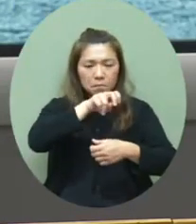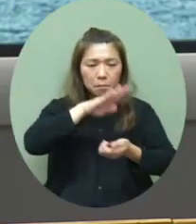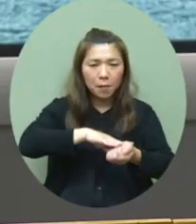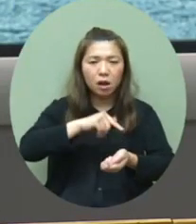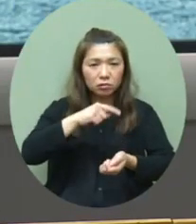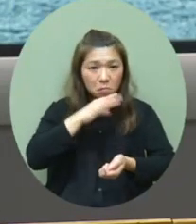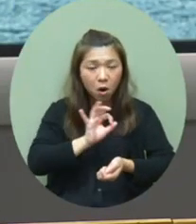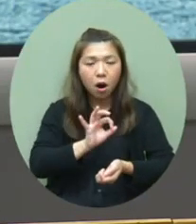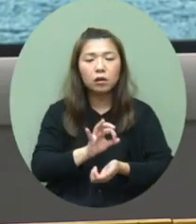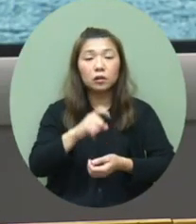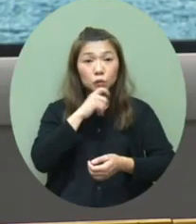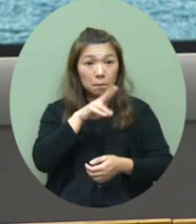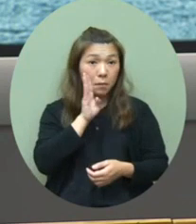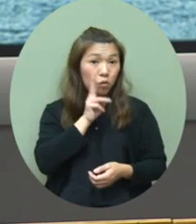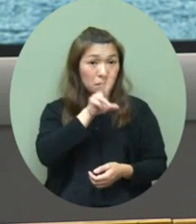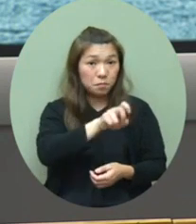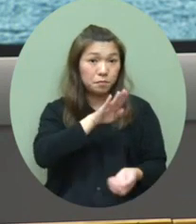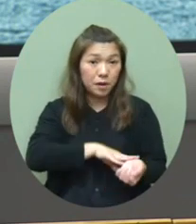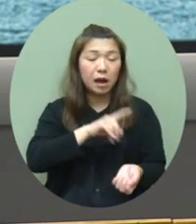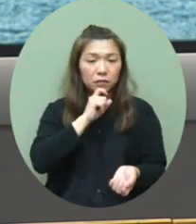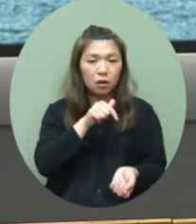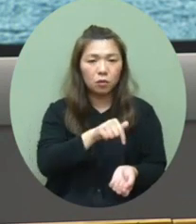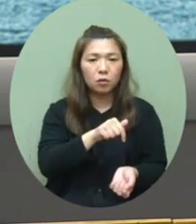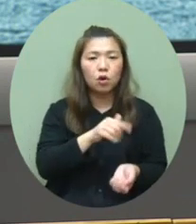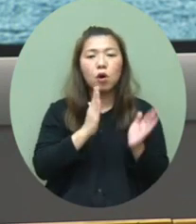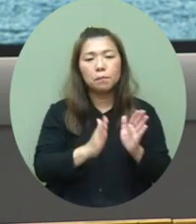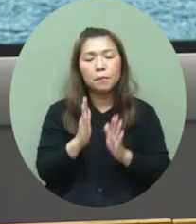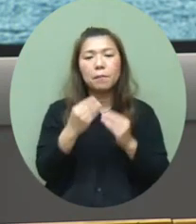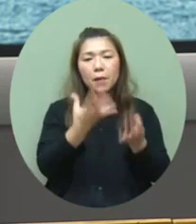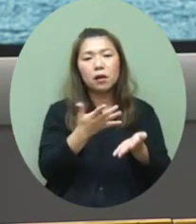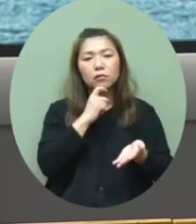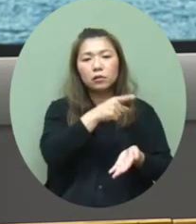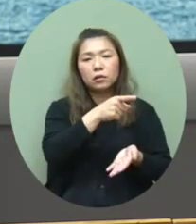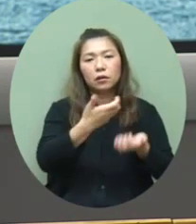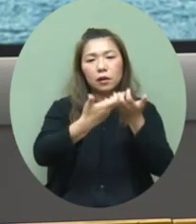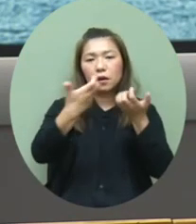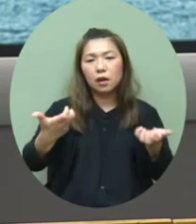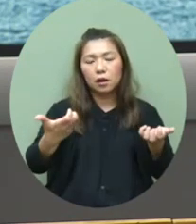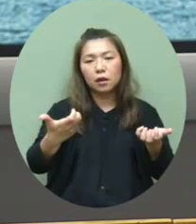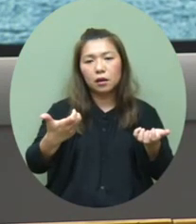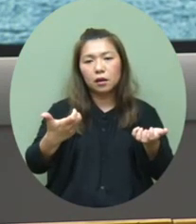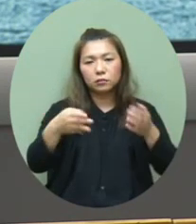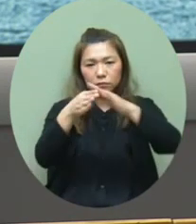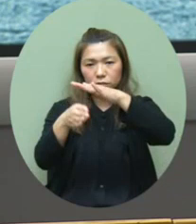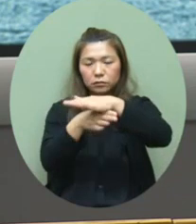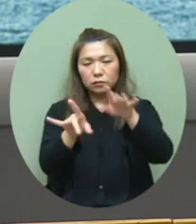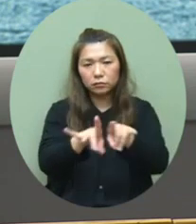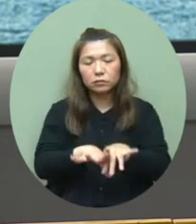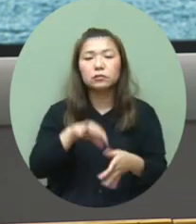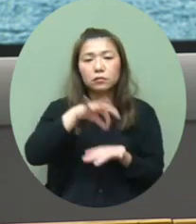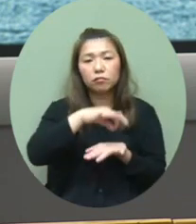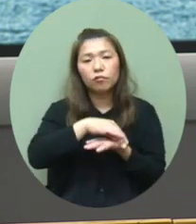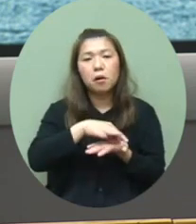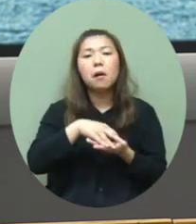咁如果佢係呈現陽性嘅咧，咁我哋會幫佢安排入有隔離即係設施嘅地方，